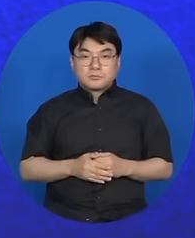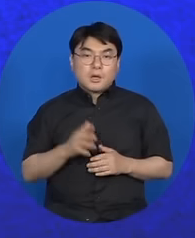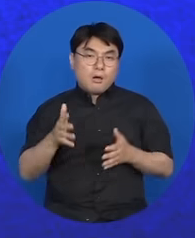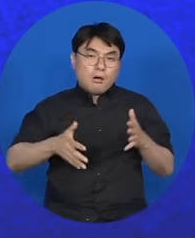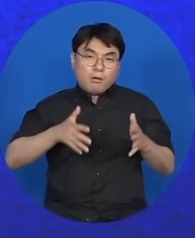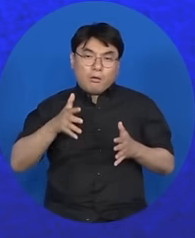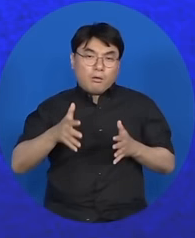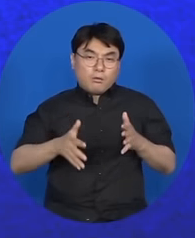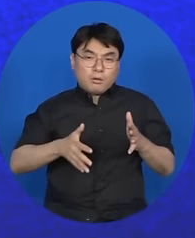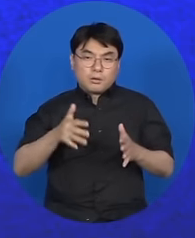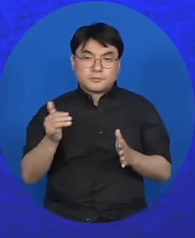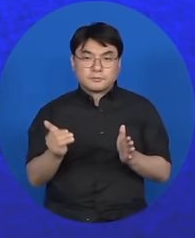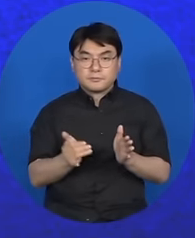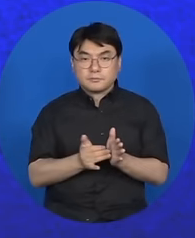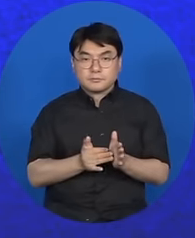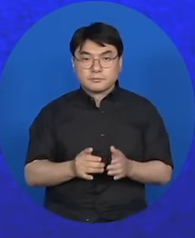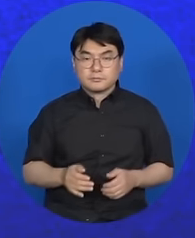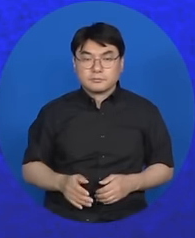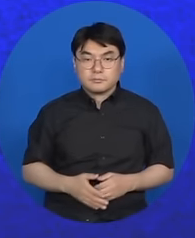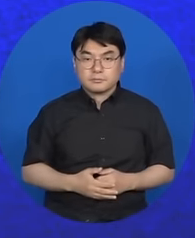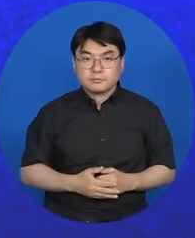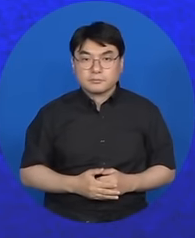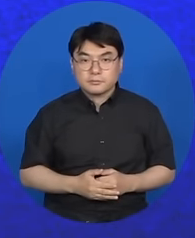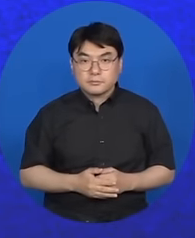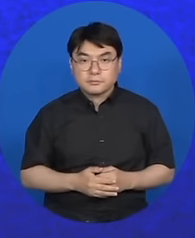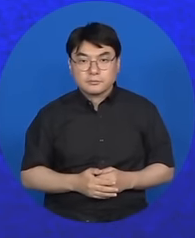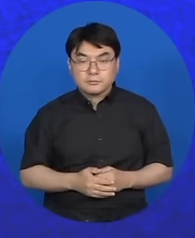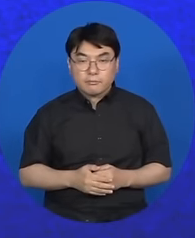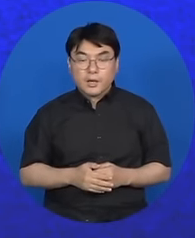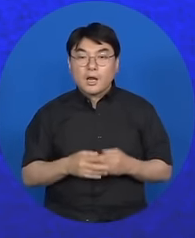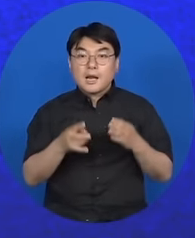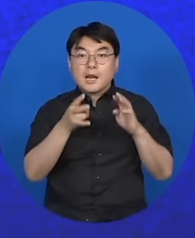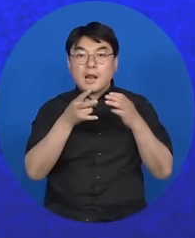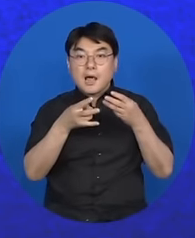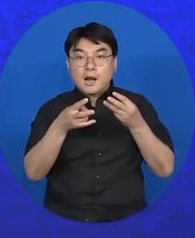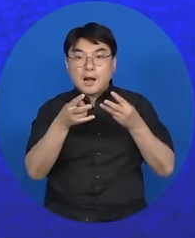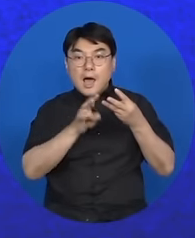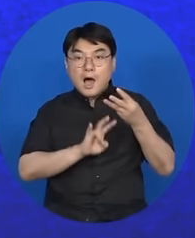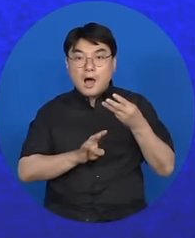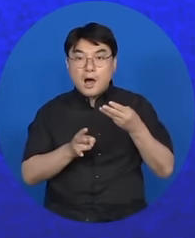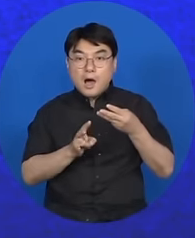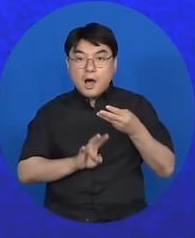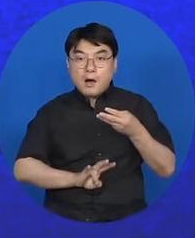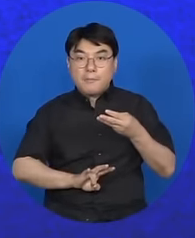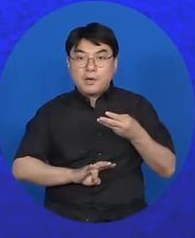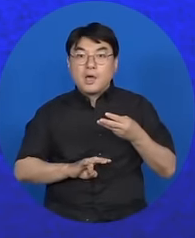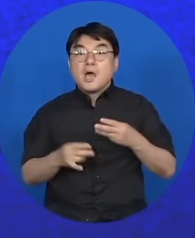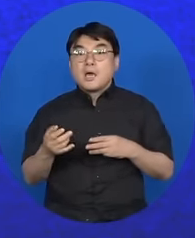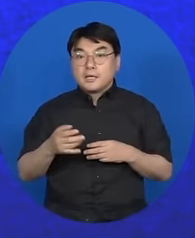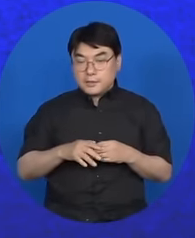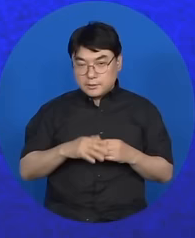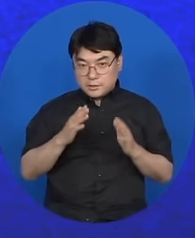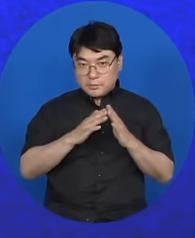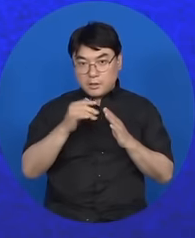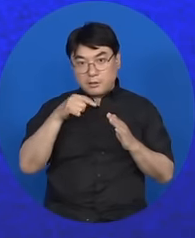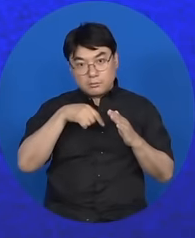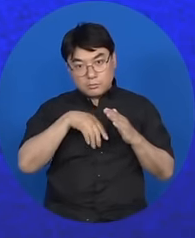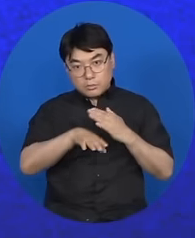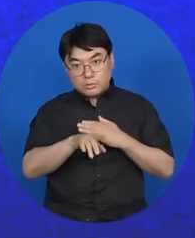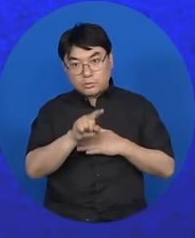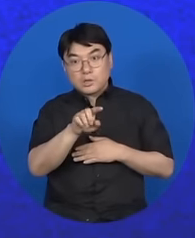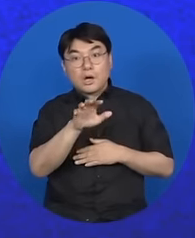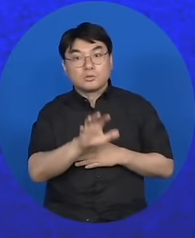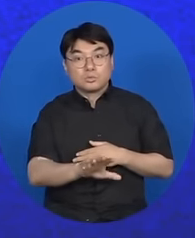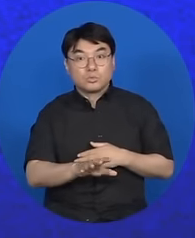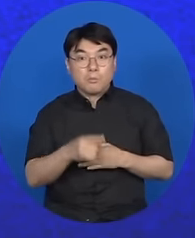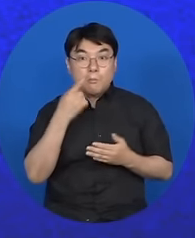싶어요. 게다가 3절에 보면요 라합의 집에 들어간 것까지도 다 들통이 났어요. 어디에 있는지도 들통이